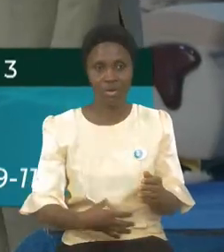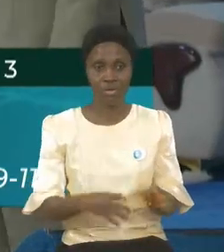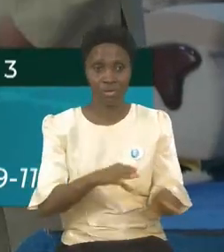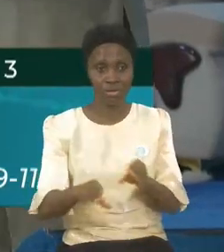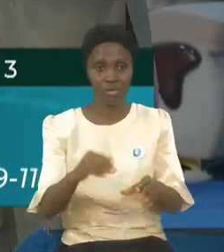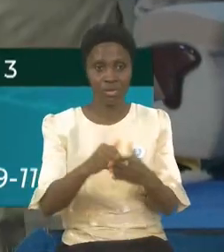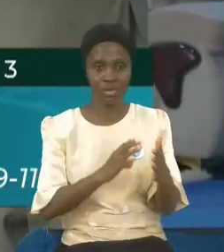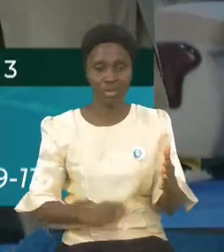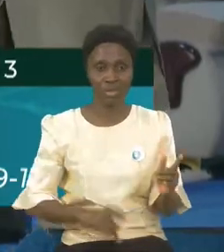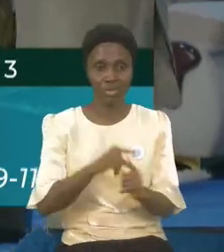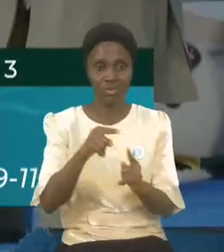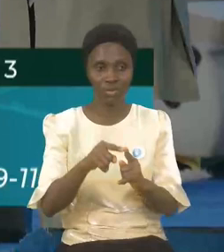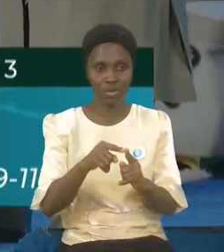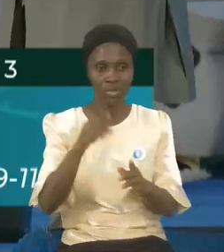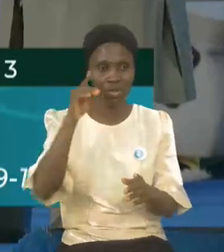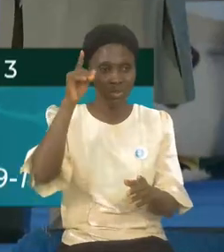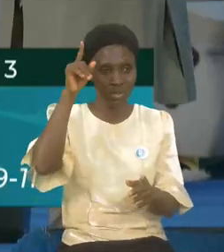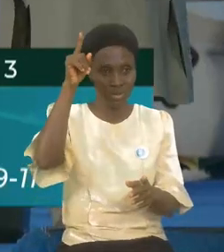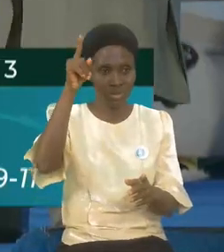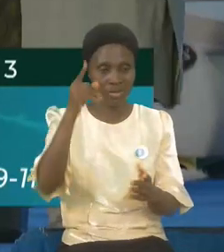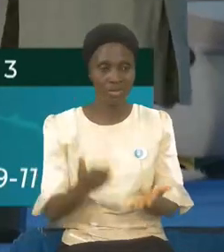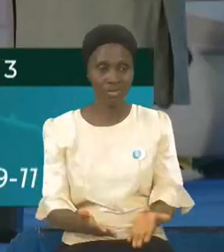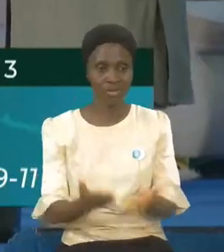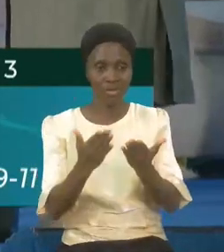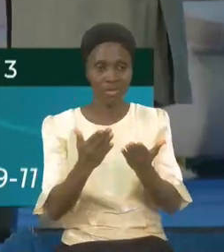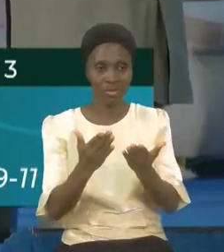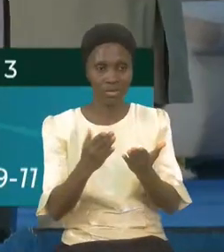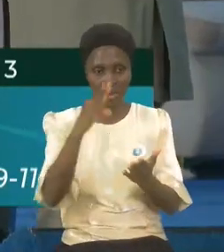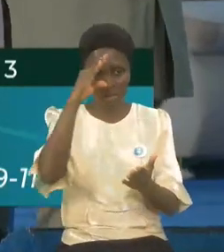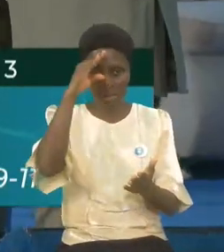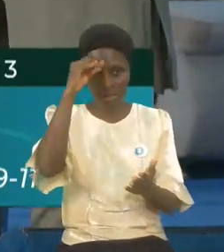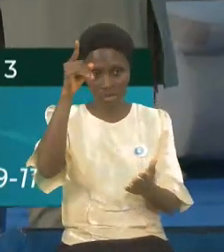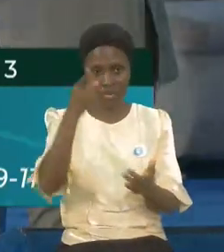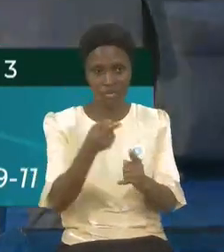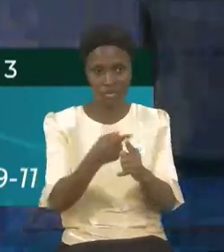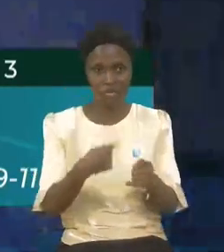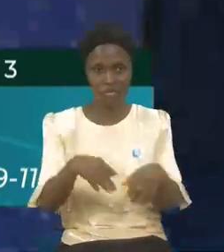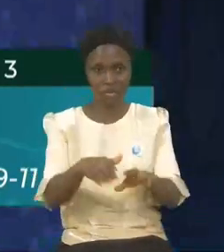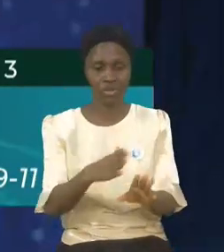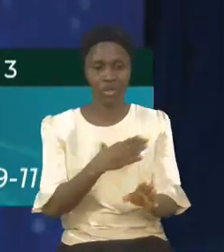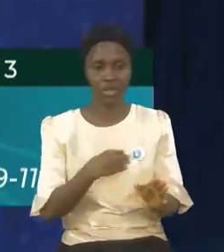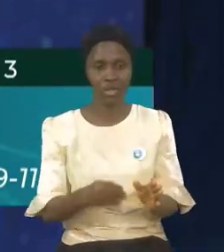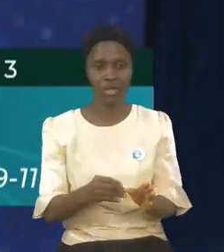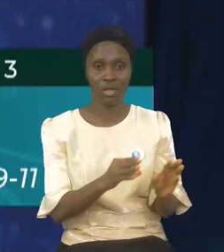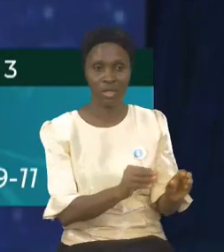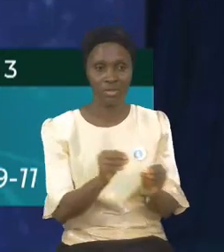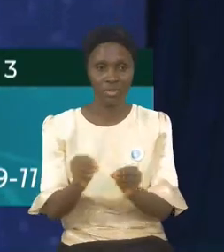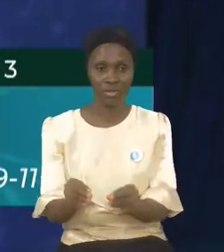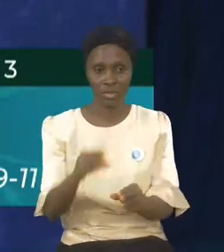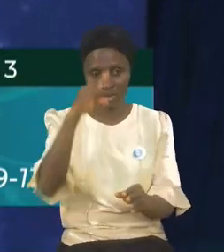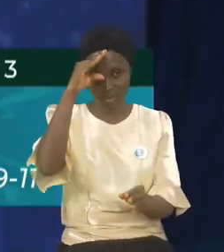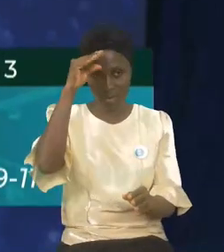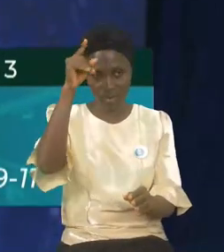Il a déployé en Christ en le ressuscitant des morts et en le faisant asseoir à sa droite dans les